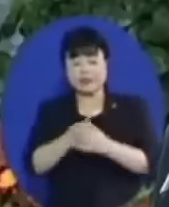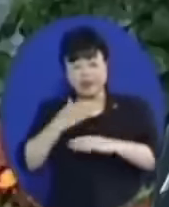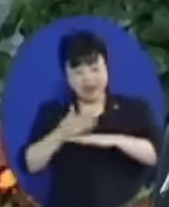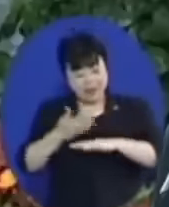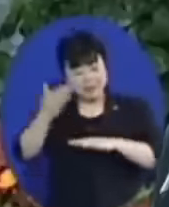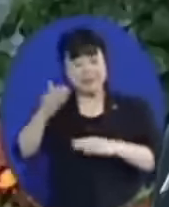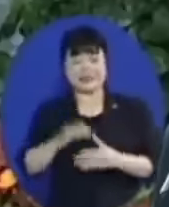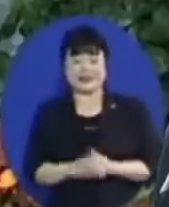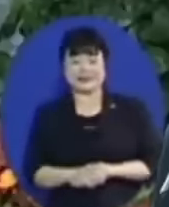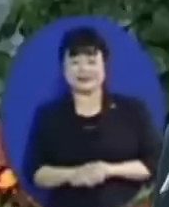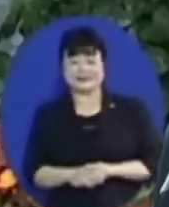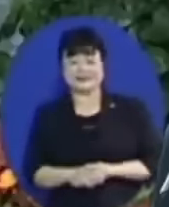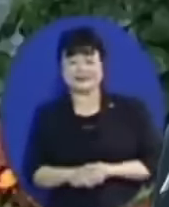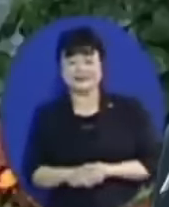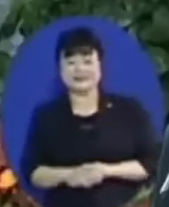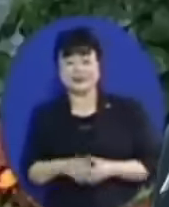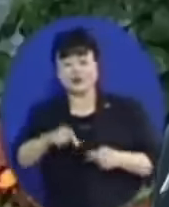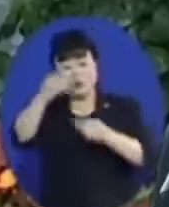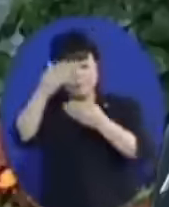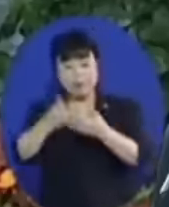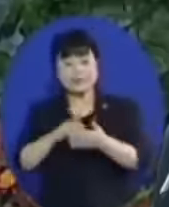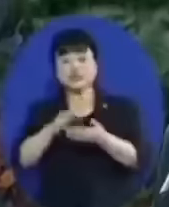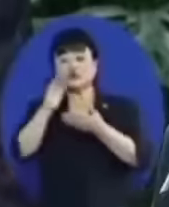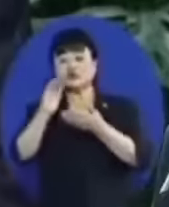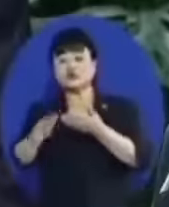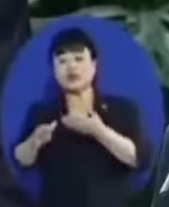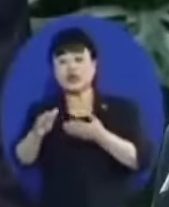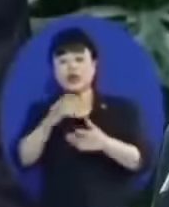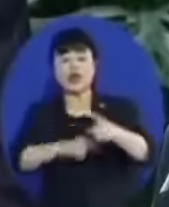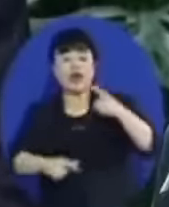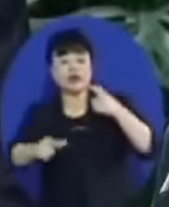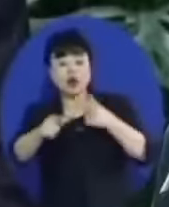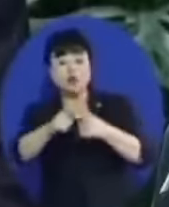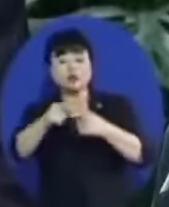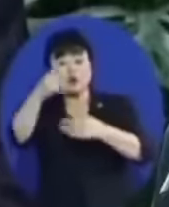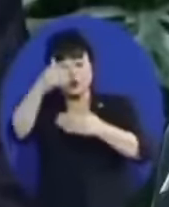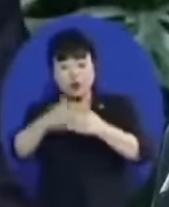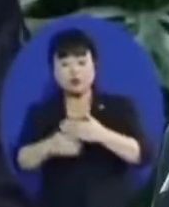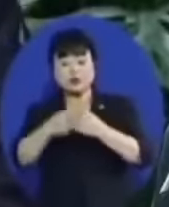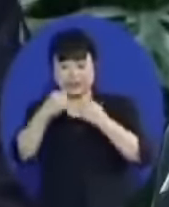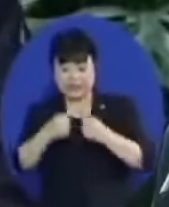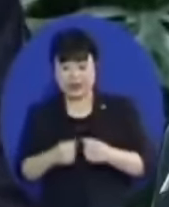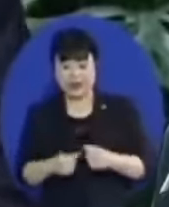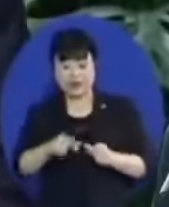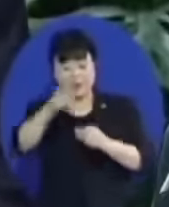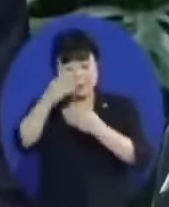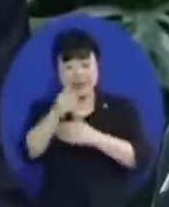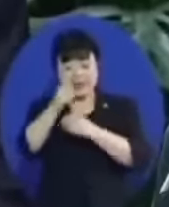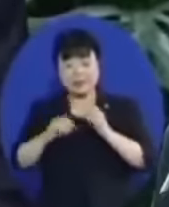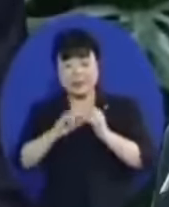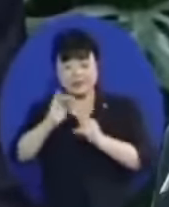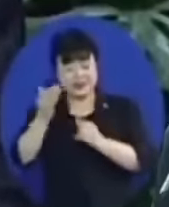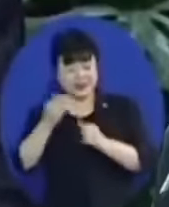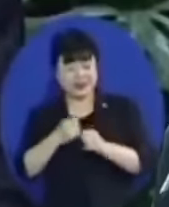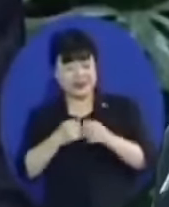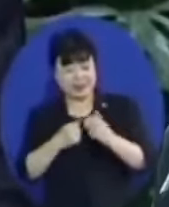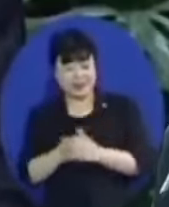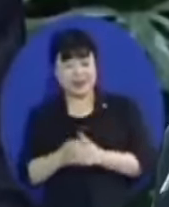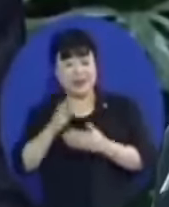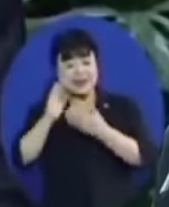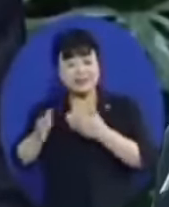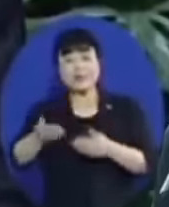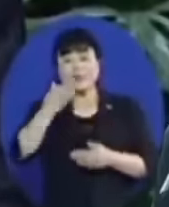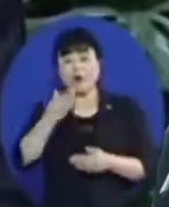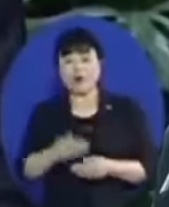하며 살아왔습니다. 구원을 받고 난 다음에는 덤으로 사는 것입니다. 우리는 구원을 받아서 하나님 백성이 되었으니 그 다음에는